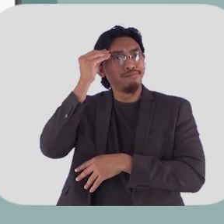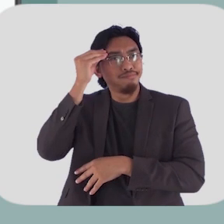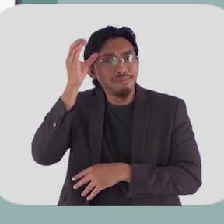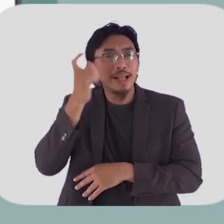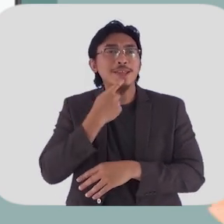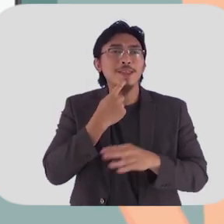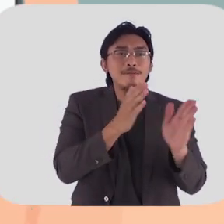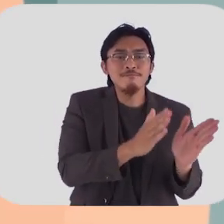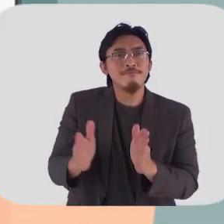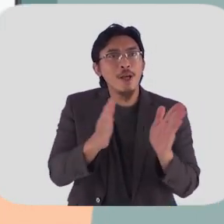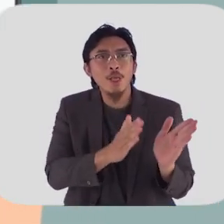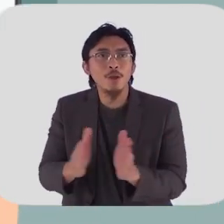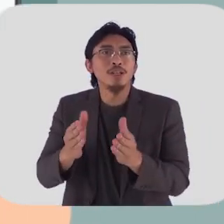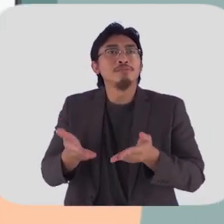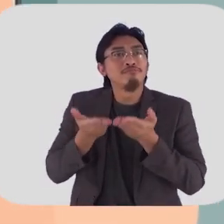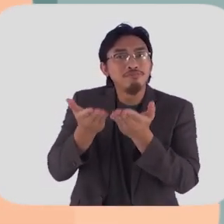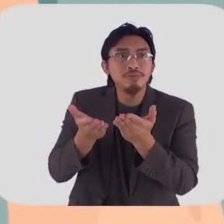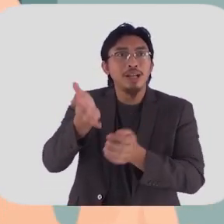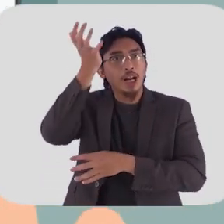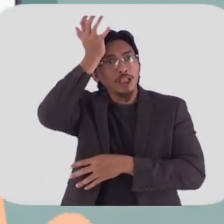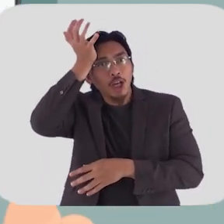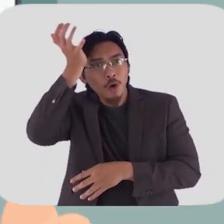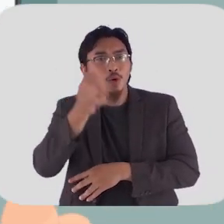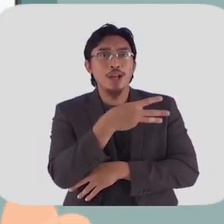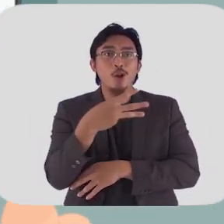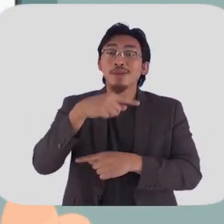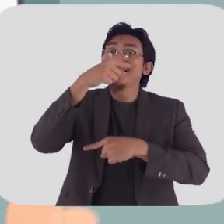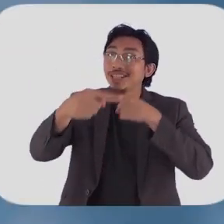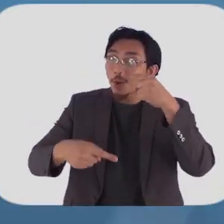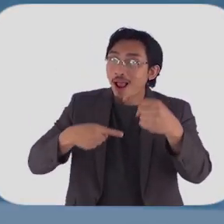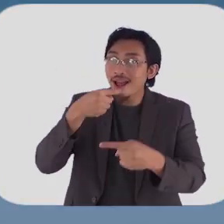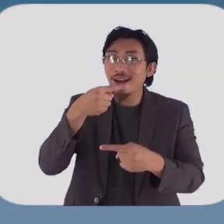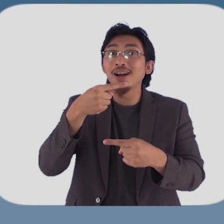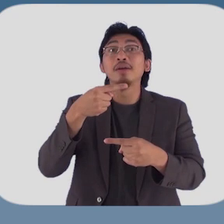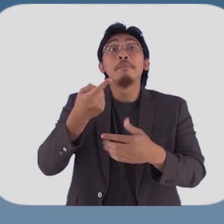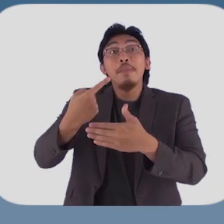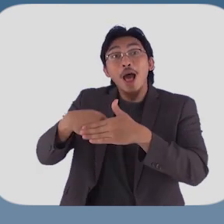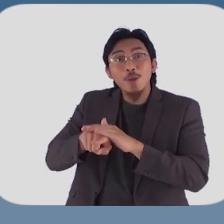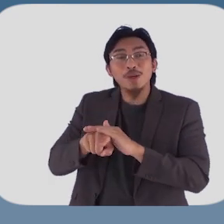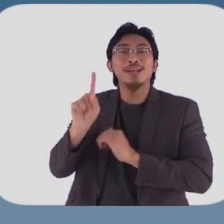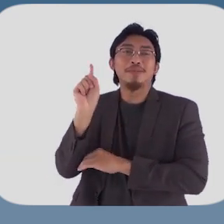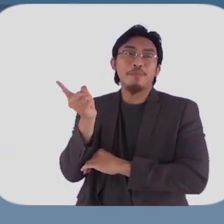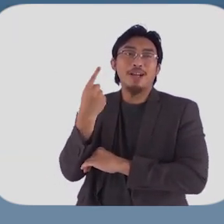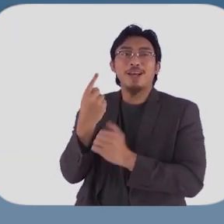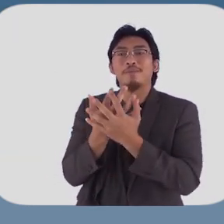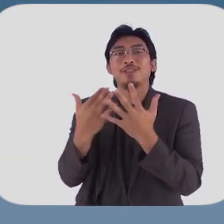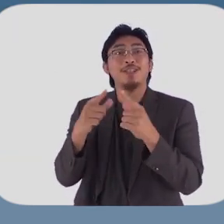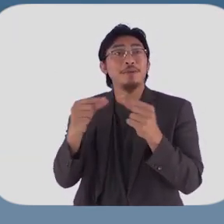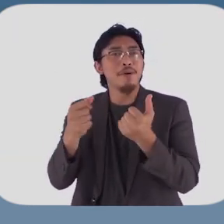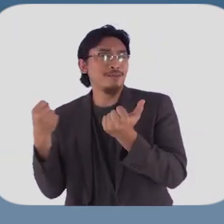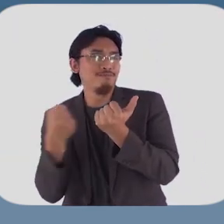mekanisme stimulus yang tersedia, pemulihan hijau, dan ekonomi sirkular. Melalui dukungan pemerintah dan rakyat